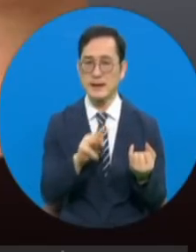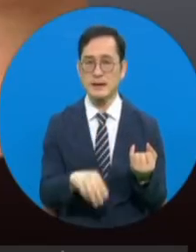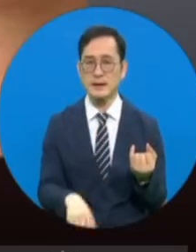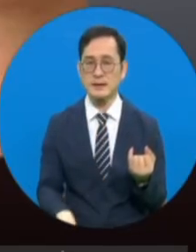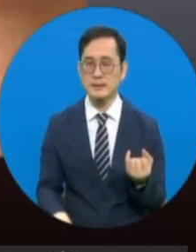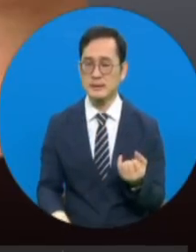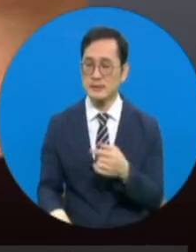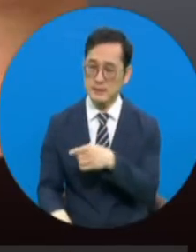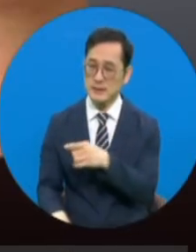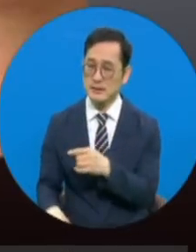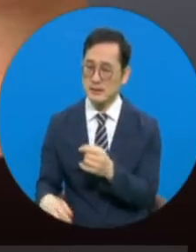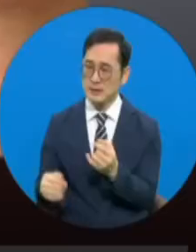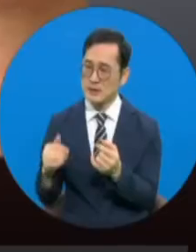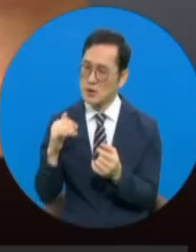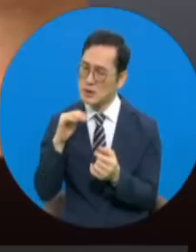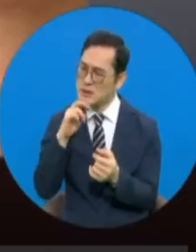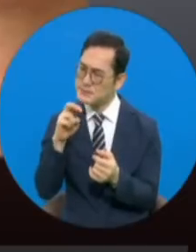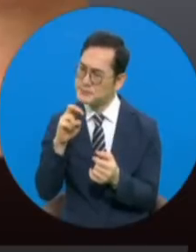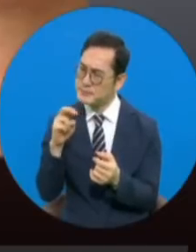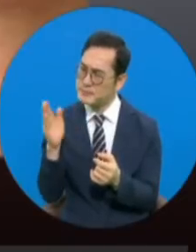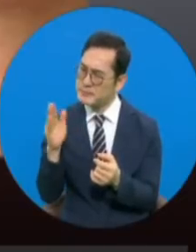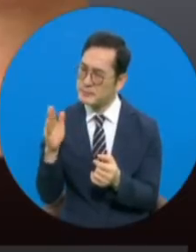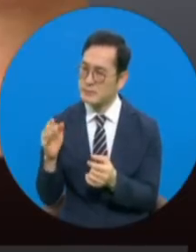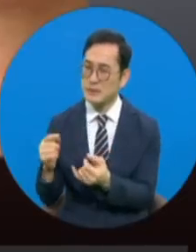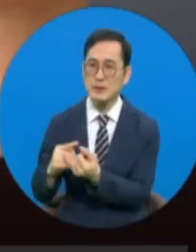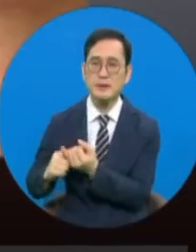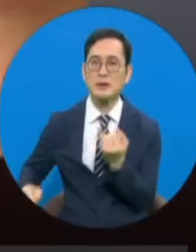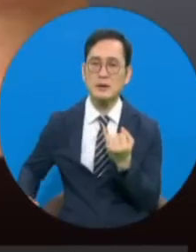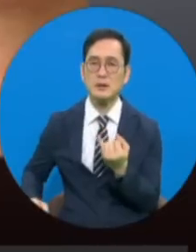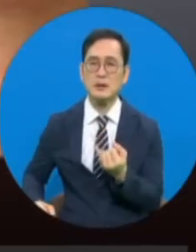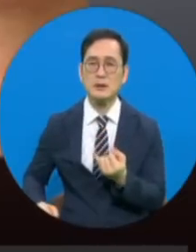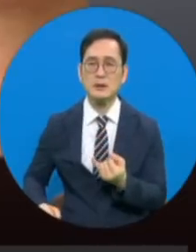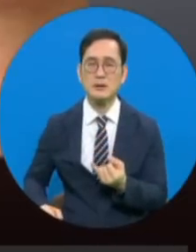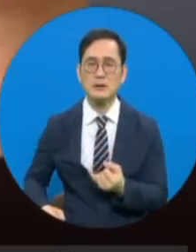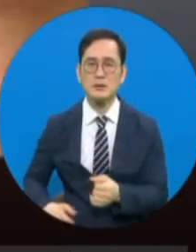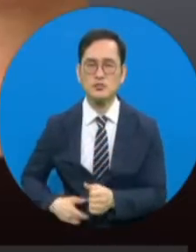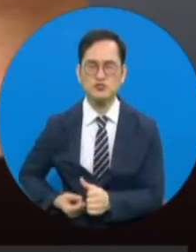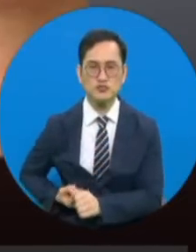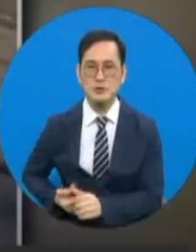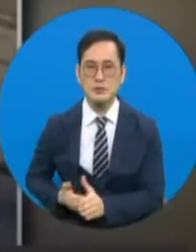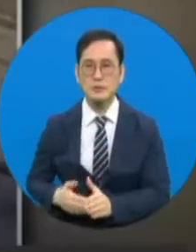20대 여성을 살해한 또래 여성을 살해한 사건이죠 영상으로 만나보시죠